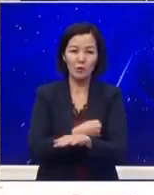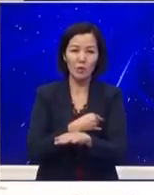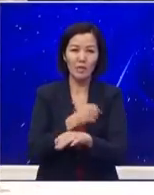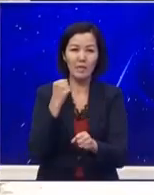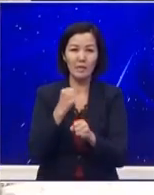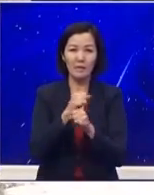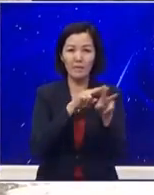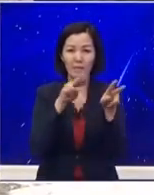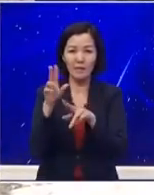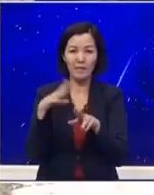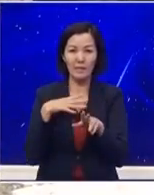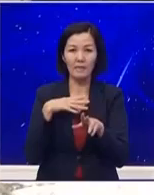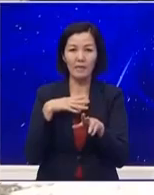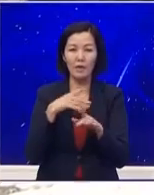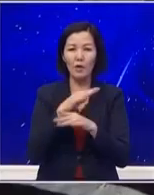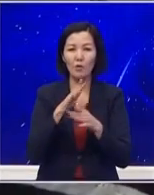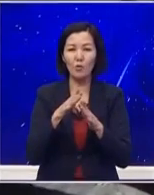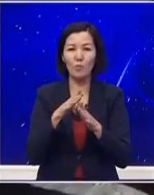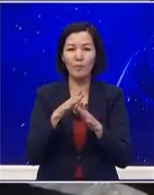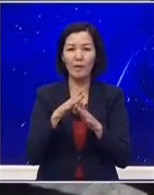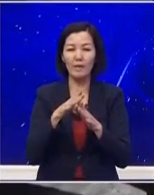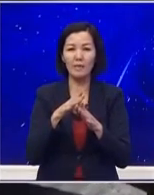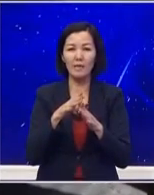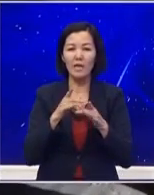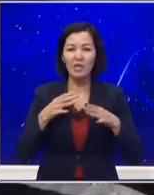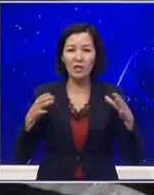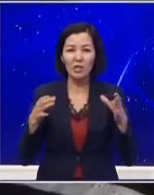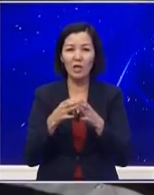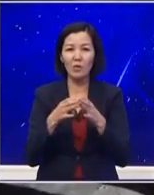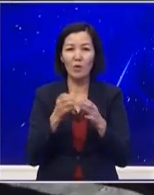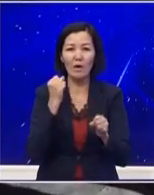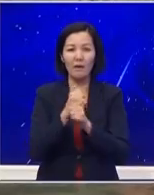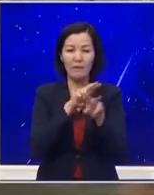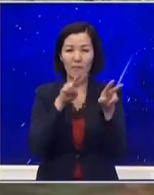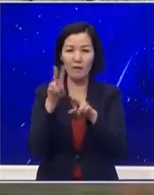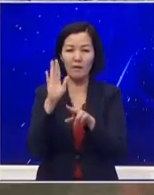атқарады. Адамдарға көп шоғырлануға мүмкін алаңдар қатаң бақыланады.